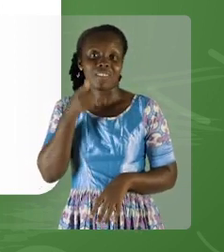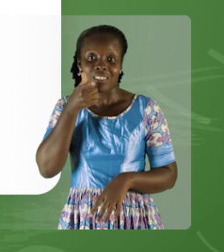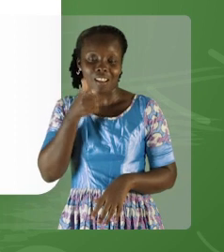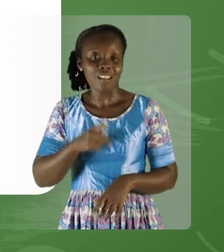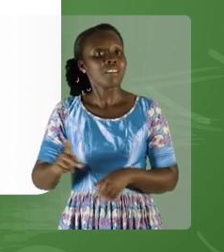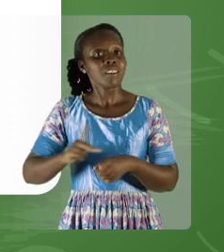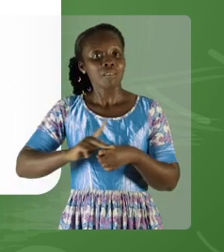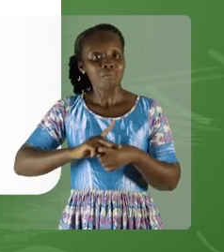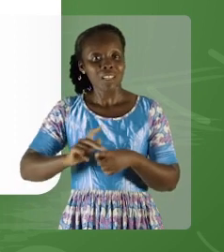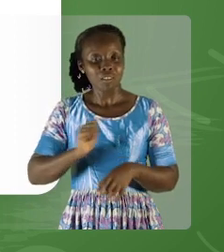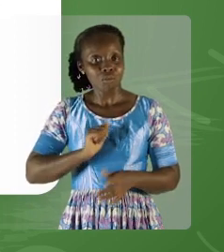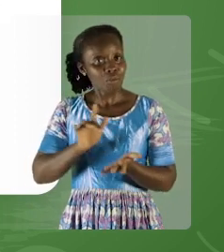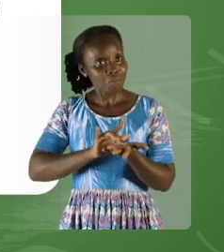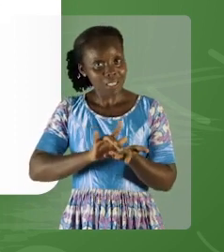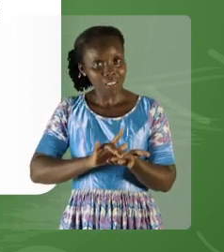d'automédication.